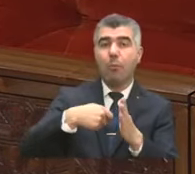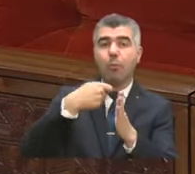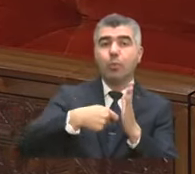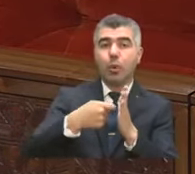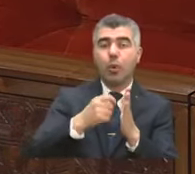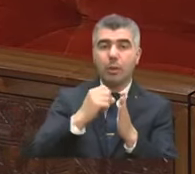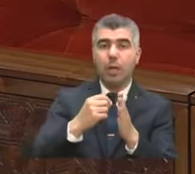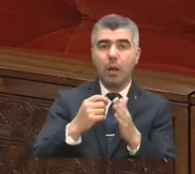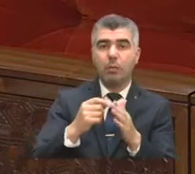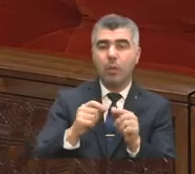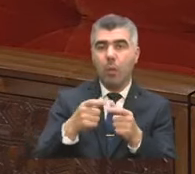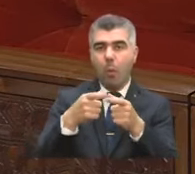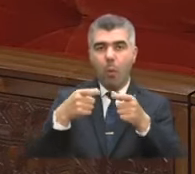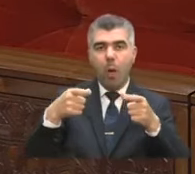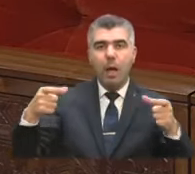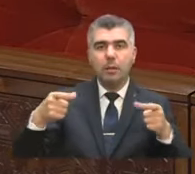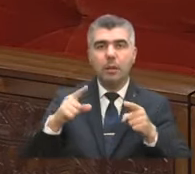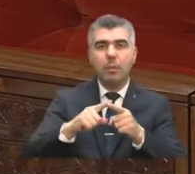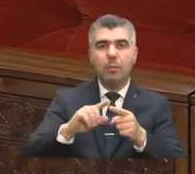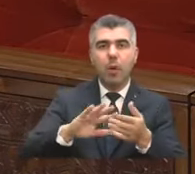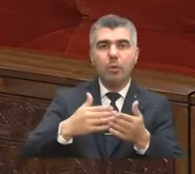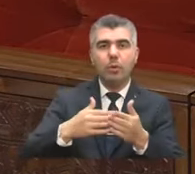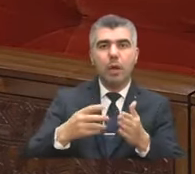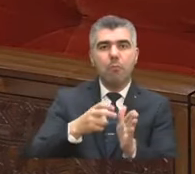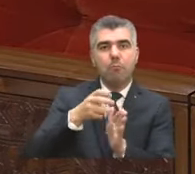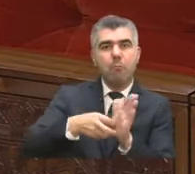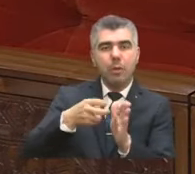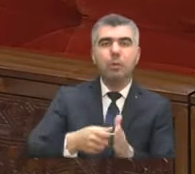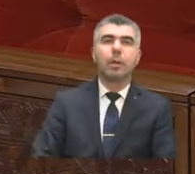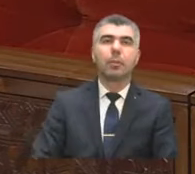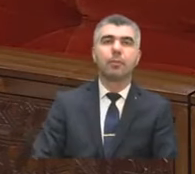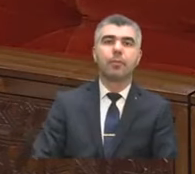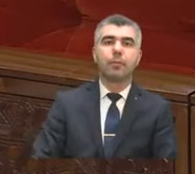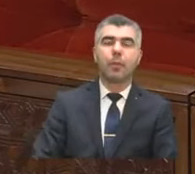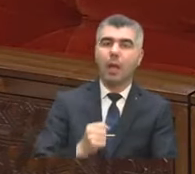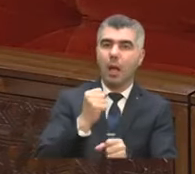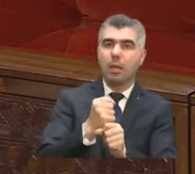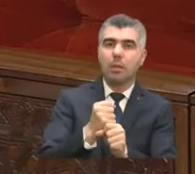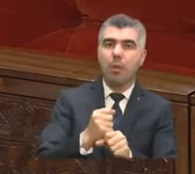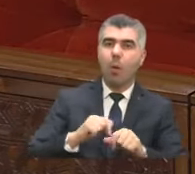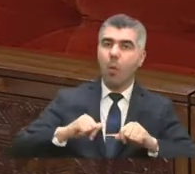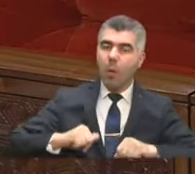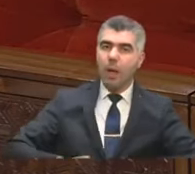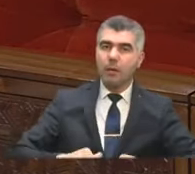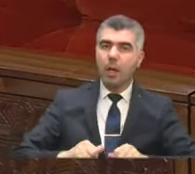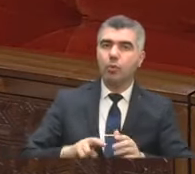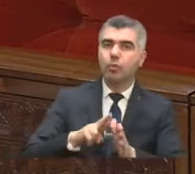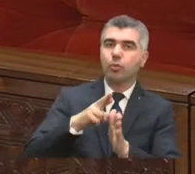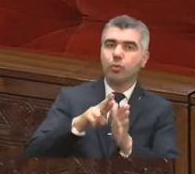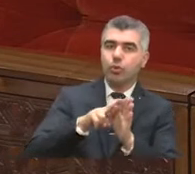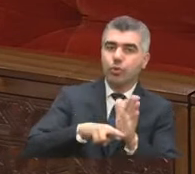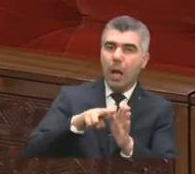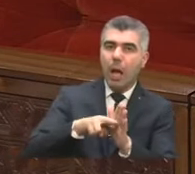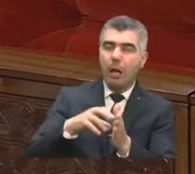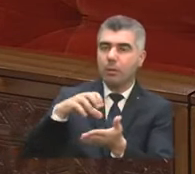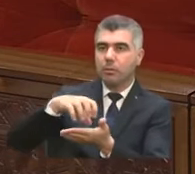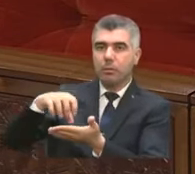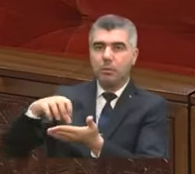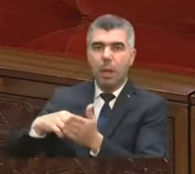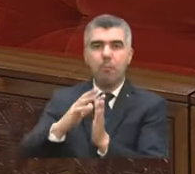تتعلق بتعزيز وتوسيع عروض النقل السككي. وستعمل الوزارة مع الجهات المعنية على ملائمة هذا